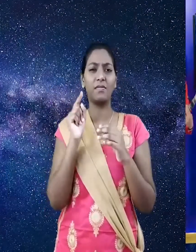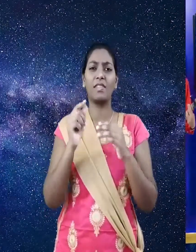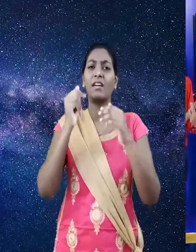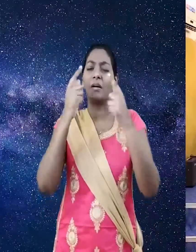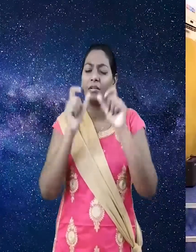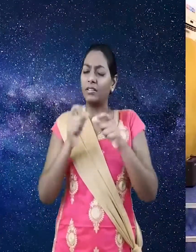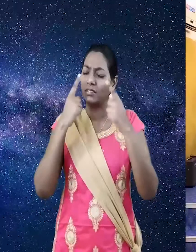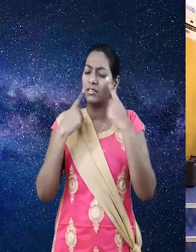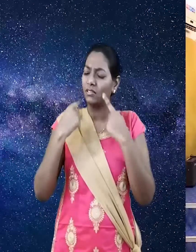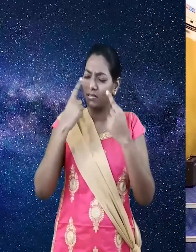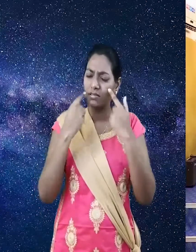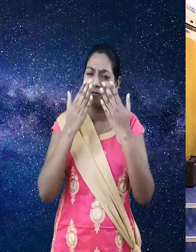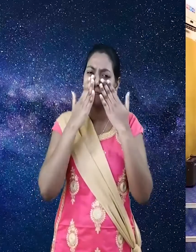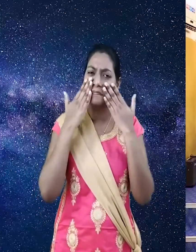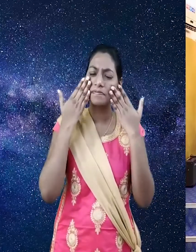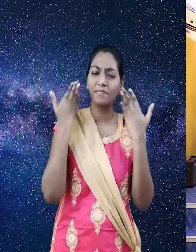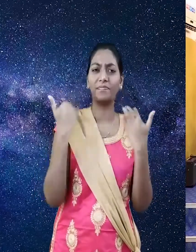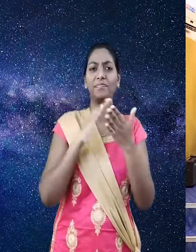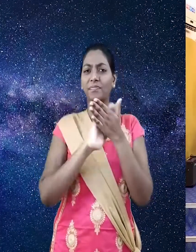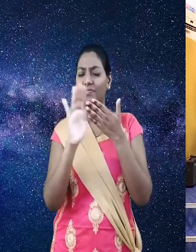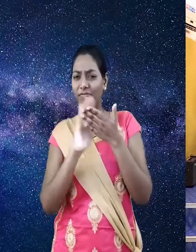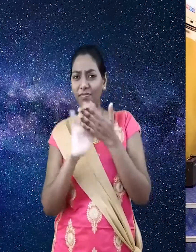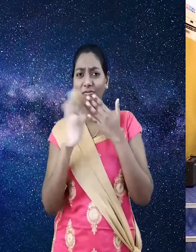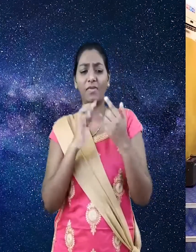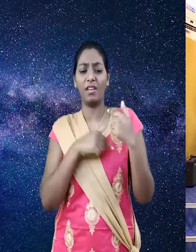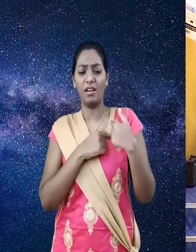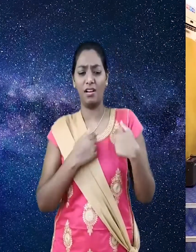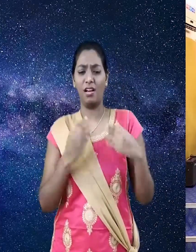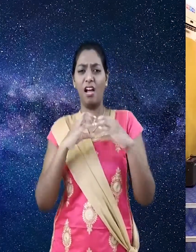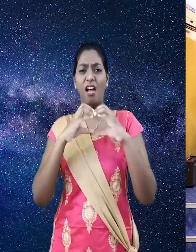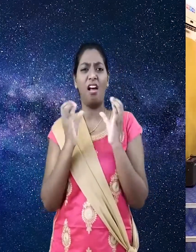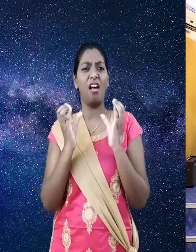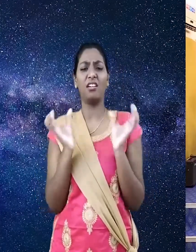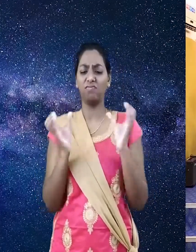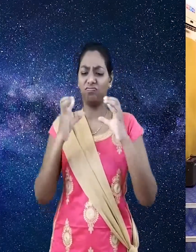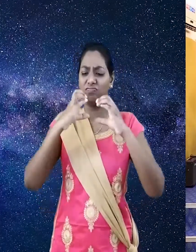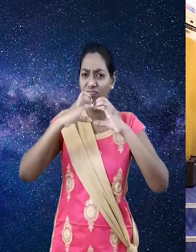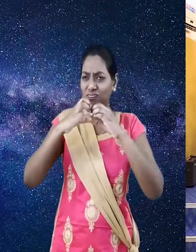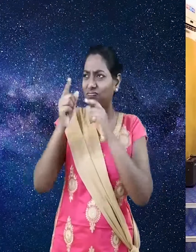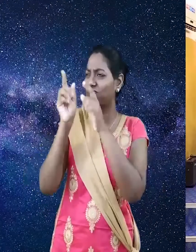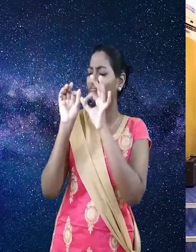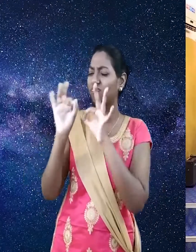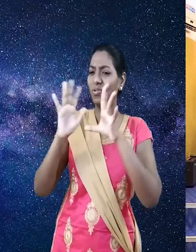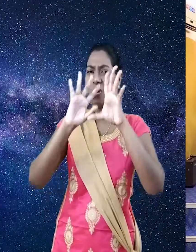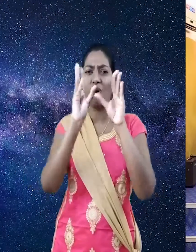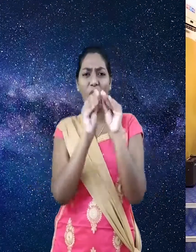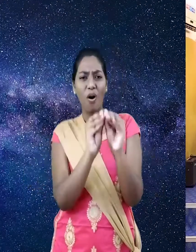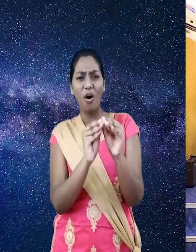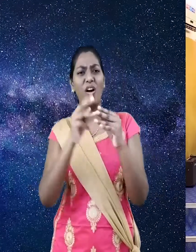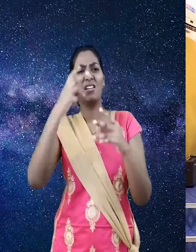पोंछता टूटी हृदय को जोड़ता तू इन सब का है